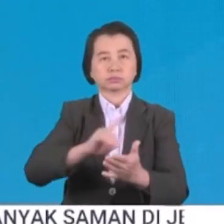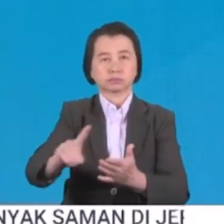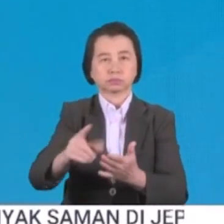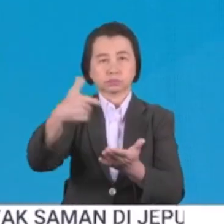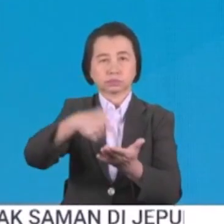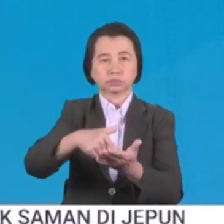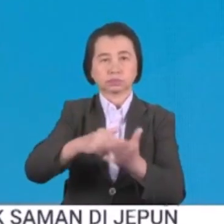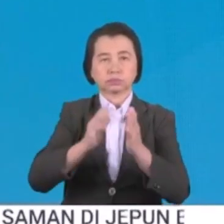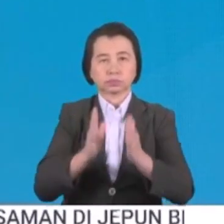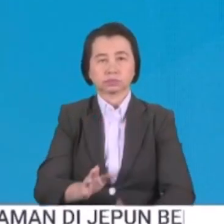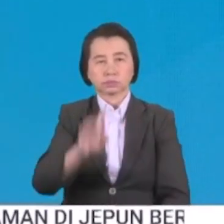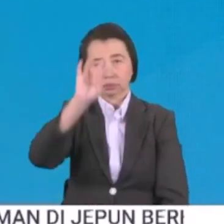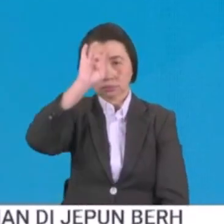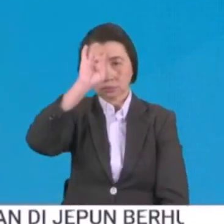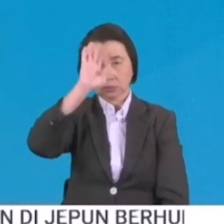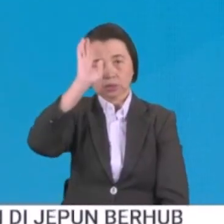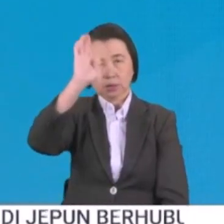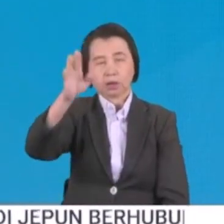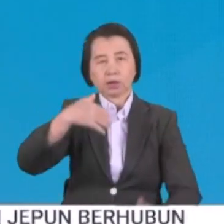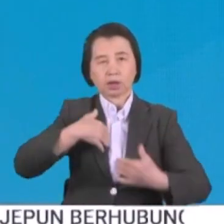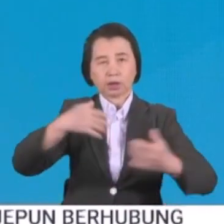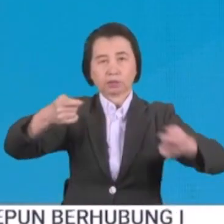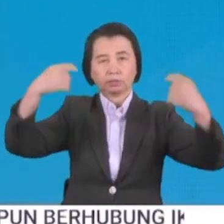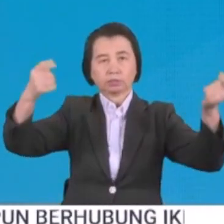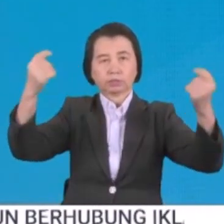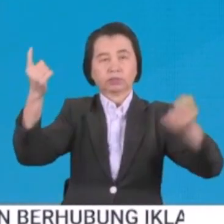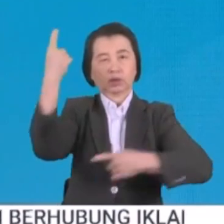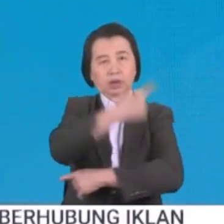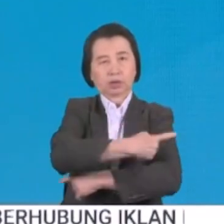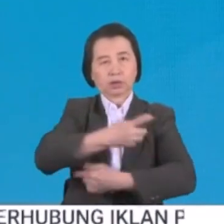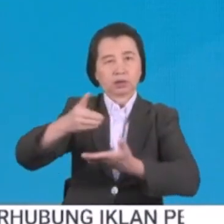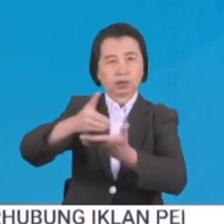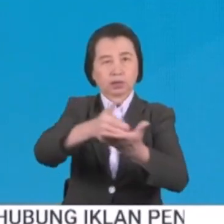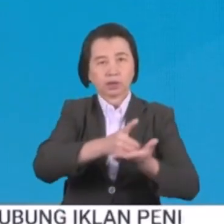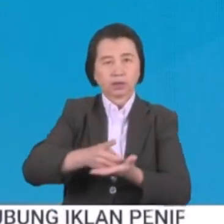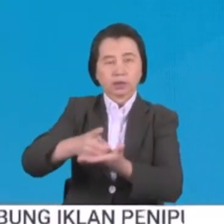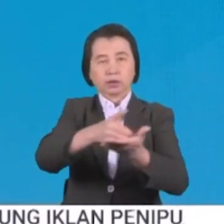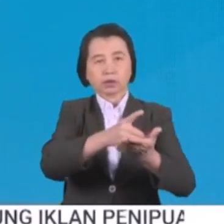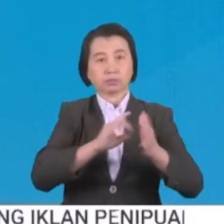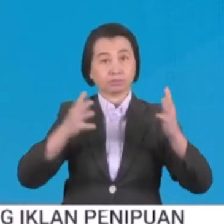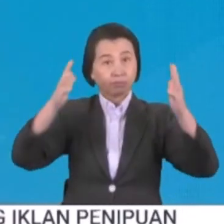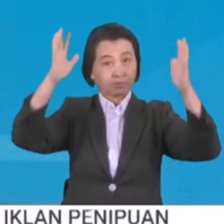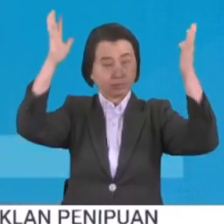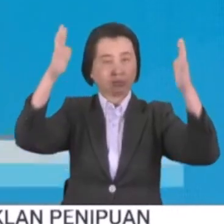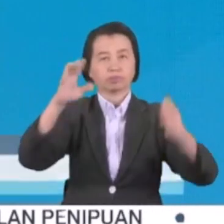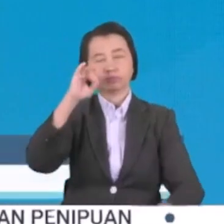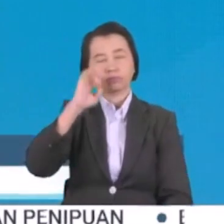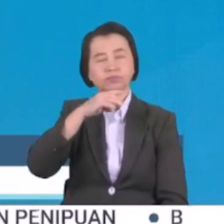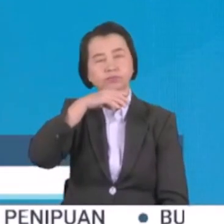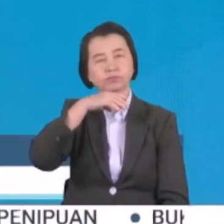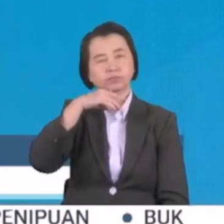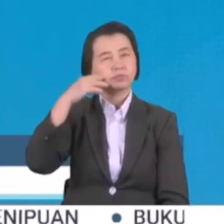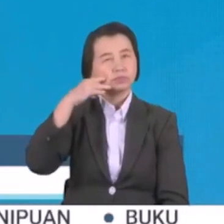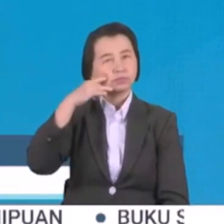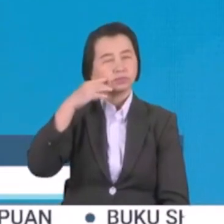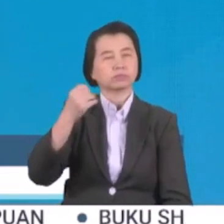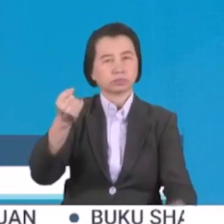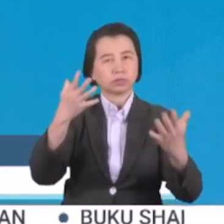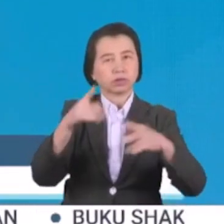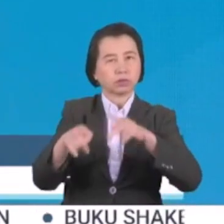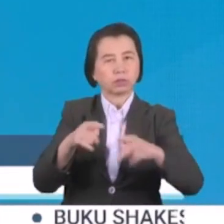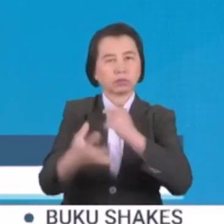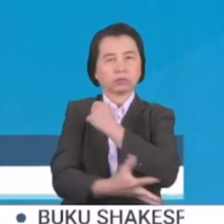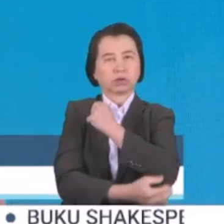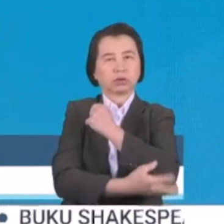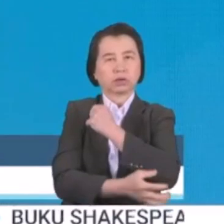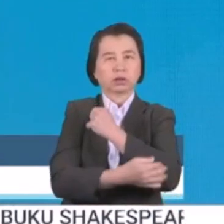Seminggu lagi, penganut agama Hindu akan meraihkan perayaan Hari Deepavali. Di Alor Sar, lebih 100 orang terdiri daripada mereka yang